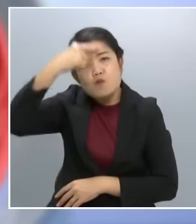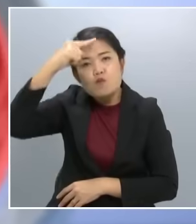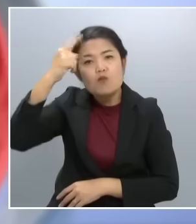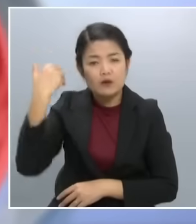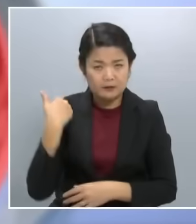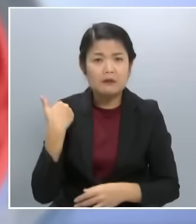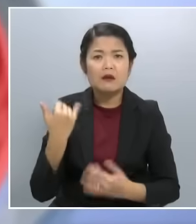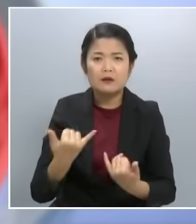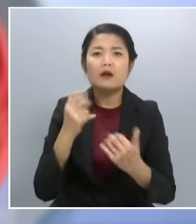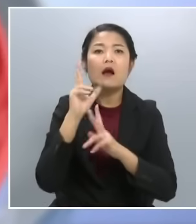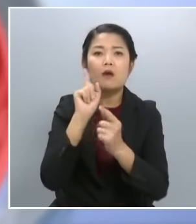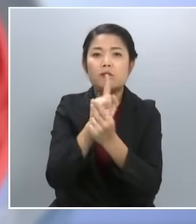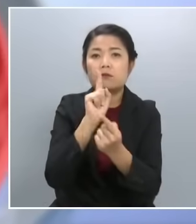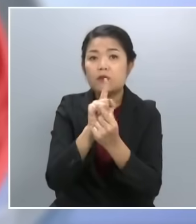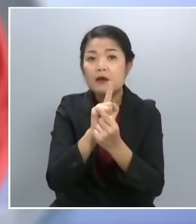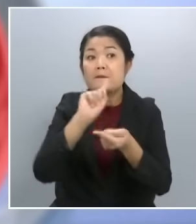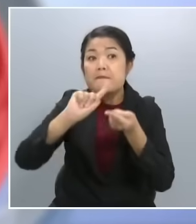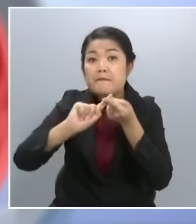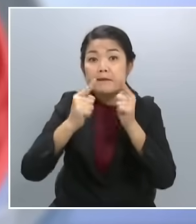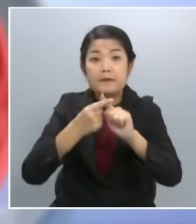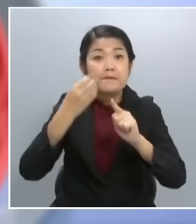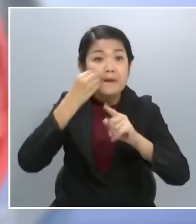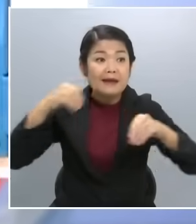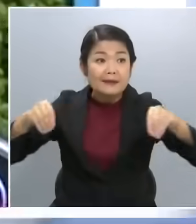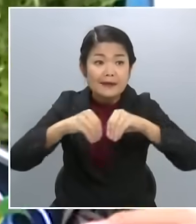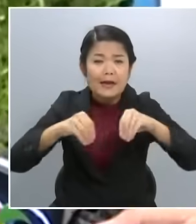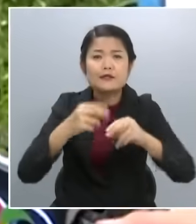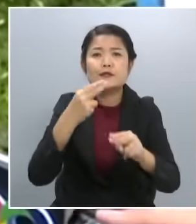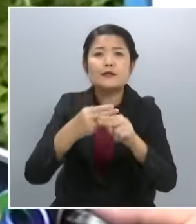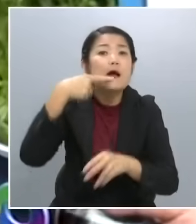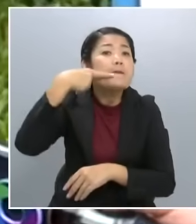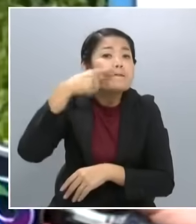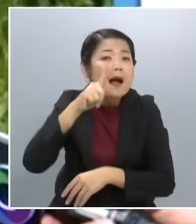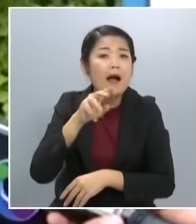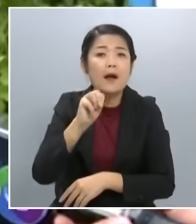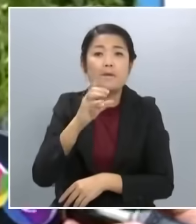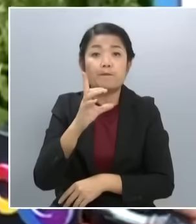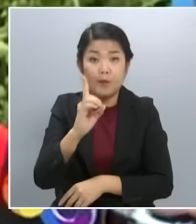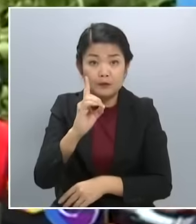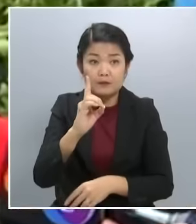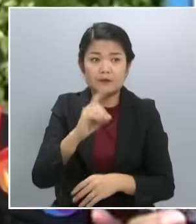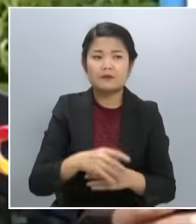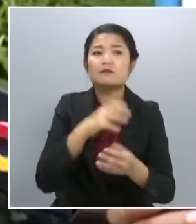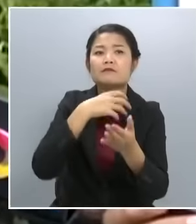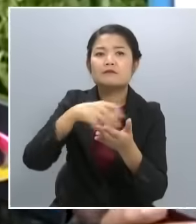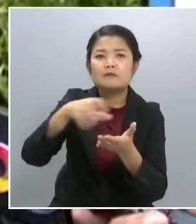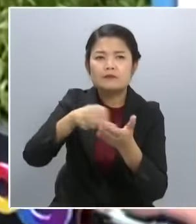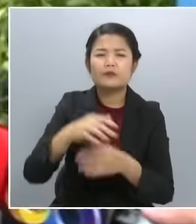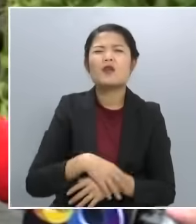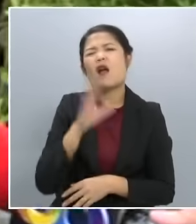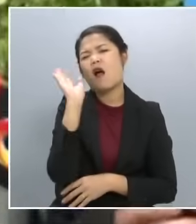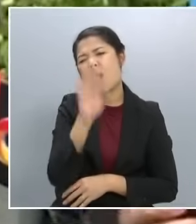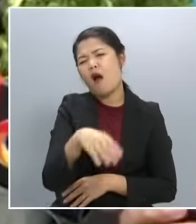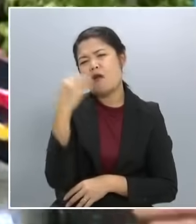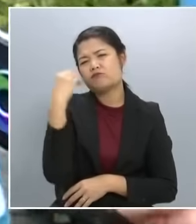มีโอกาสไปคุยตฝั่งของเพื่อนบ้านนะฮะชื่อว่าป้ามดนะครับคือทางป้ามดเนี่ยก็บอกแบบนี้บอกว่าอ๋อปกติ